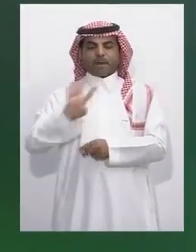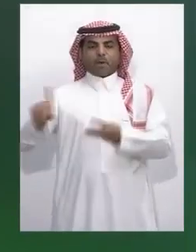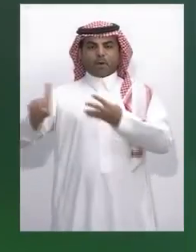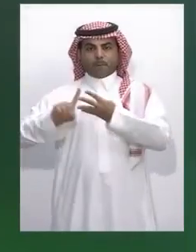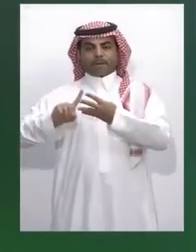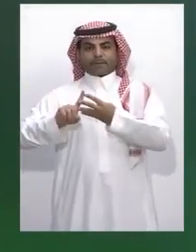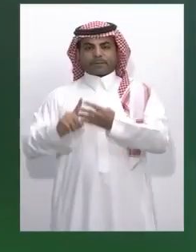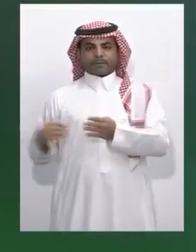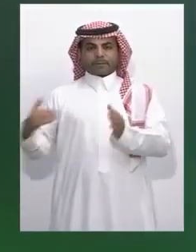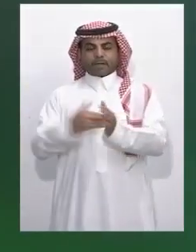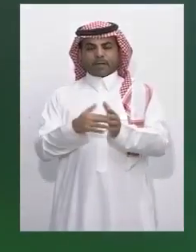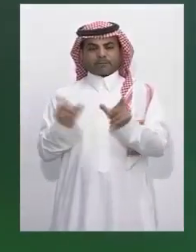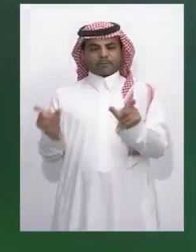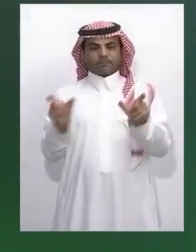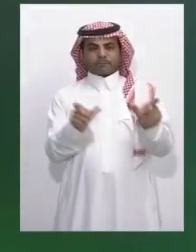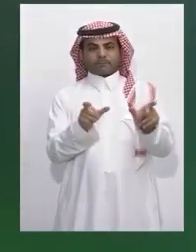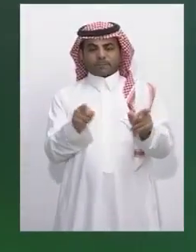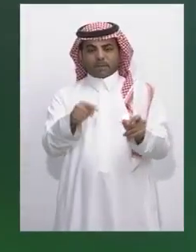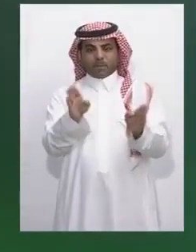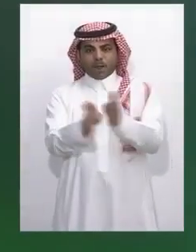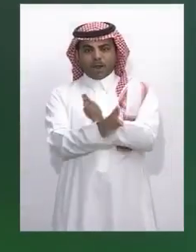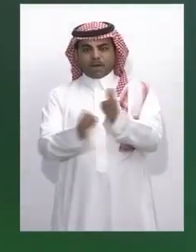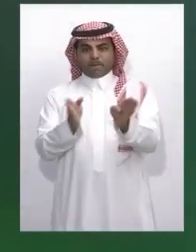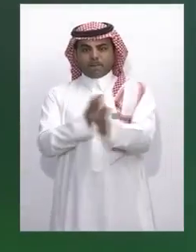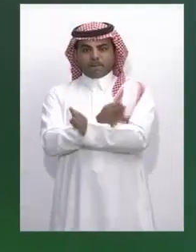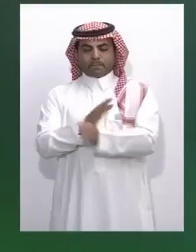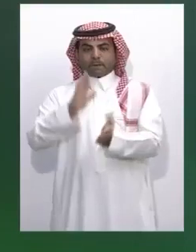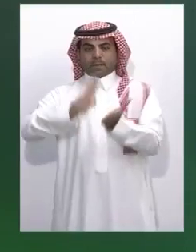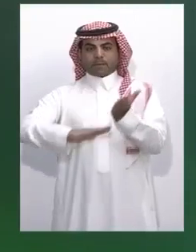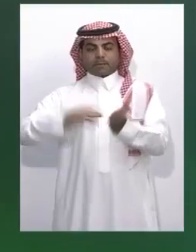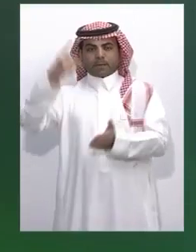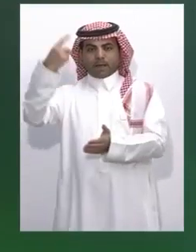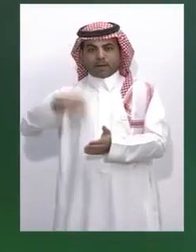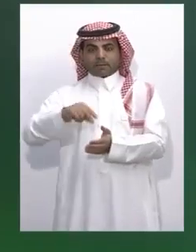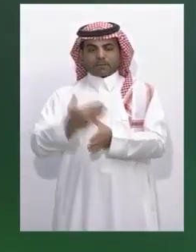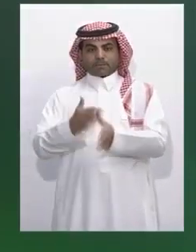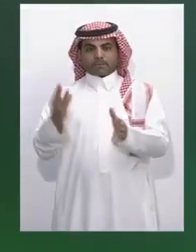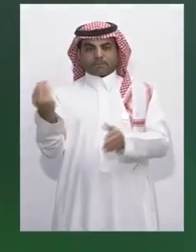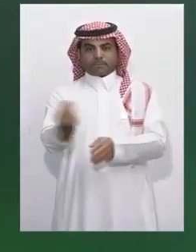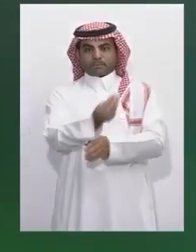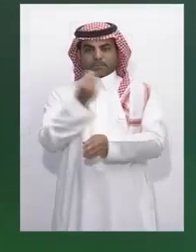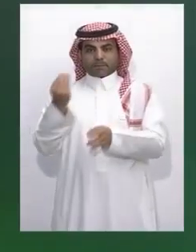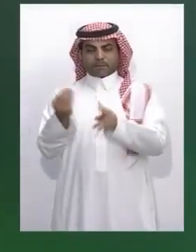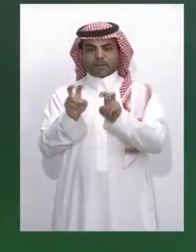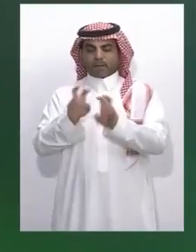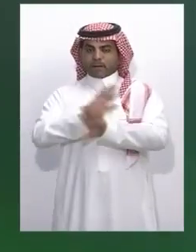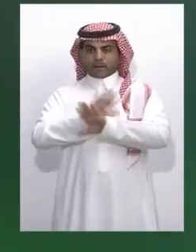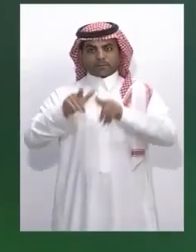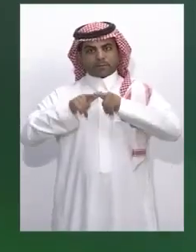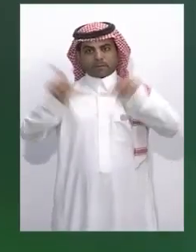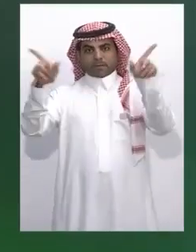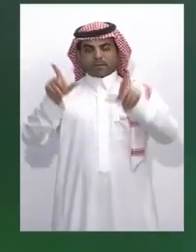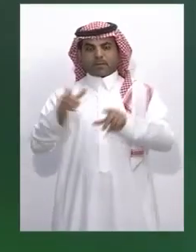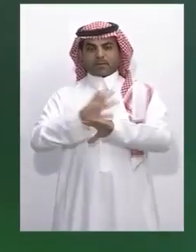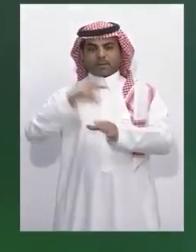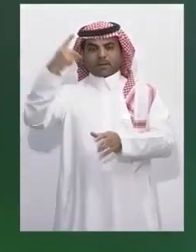20/8/1441، وسيتم ضبط كل من يخالف ذلك بالعقوبة المقررة الخاصة بمنع التجول، والذي تم إعلانها سابقا،